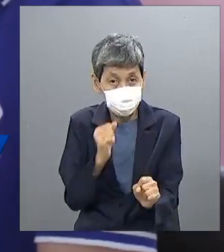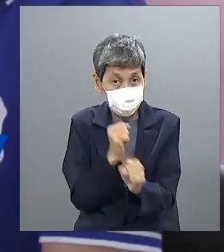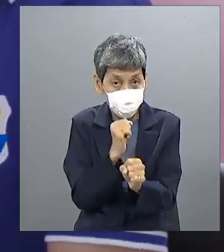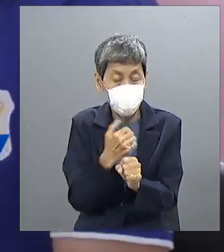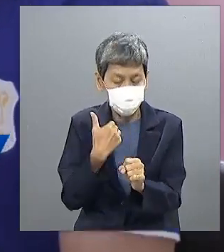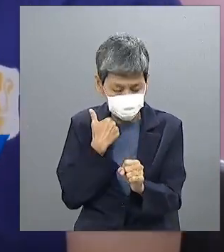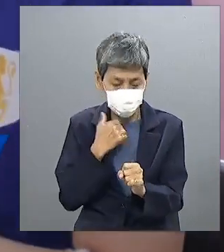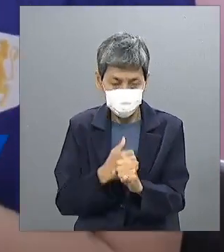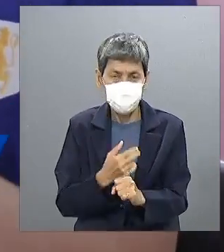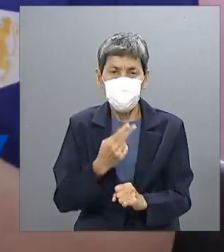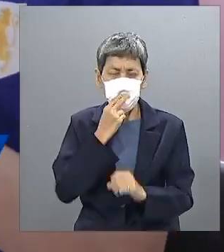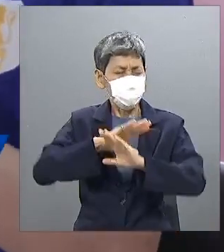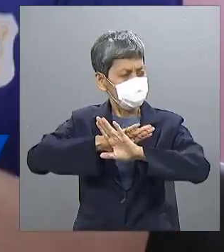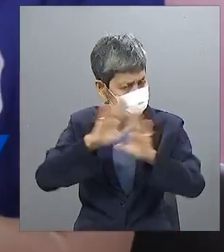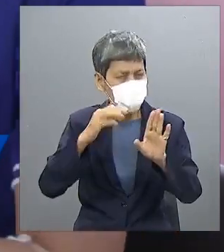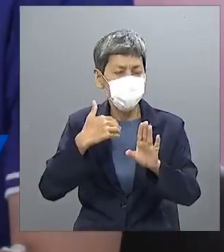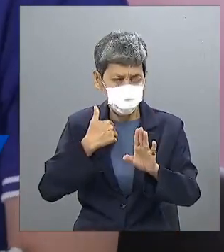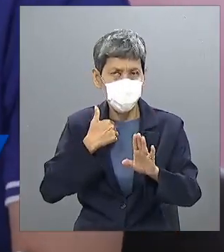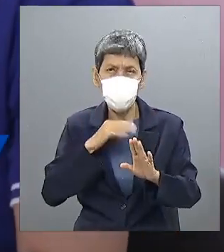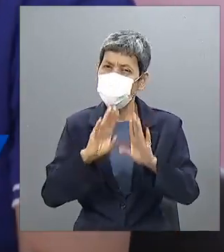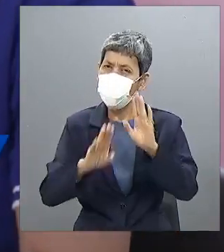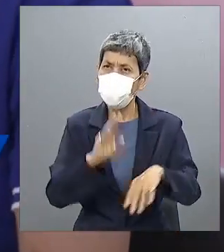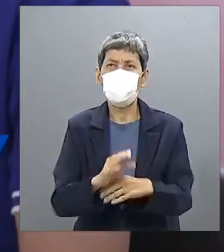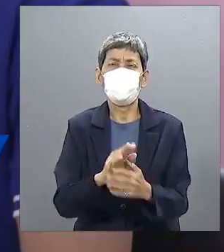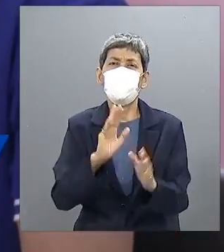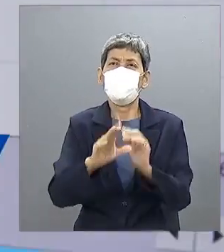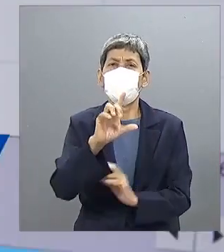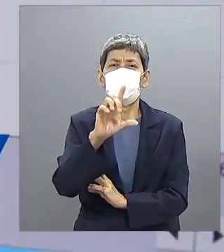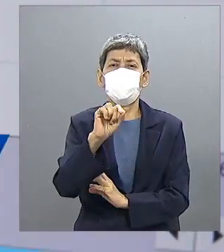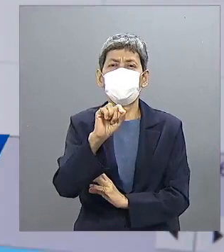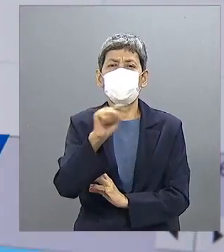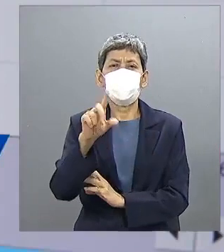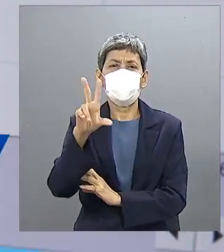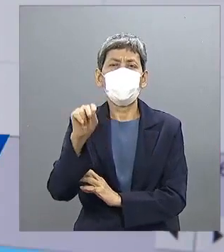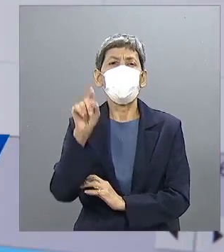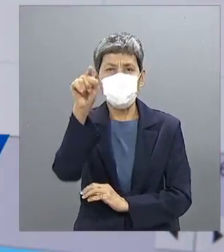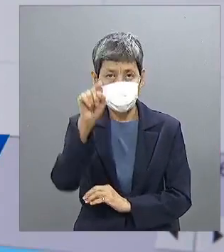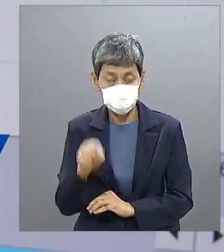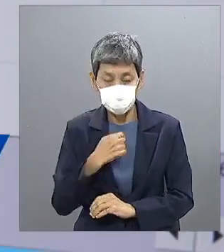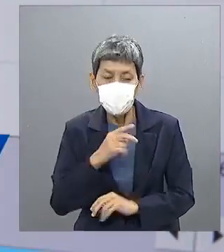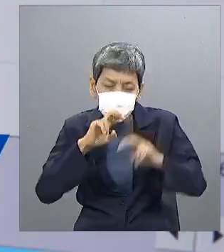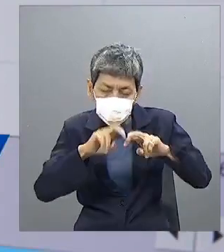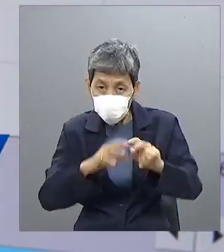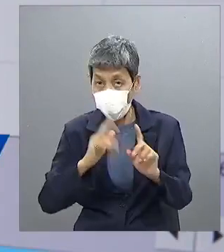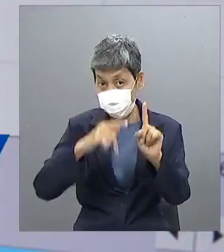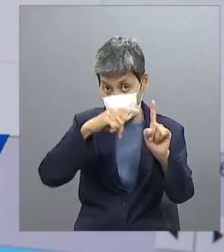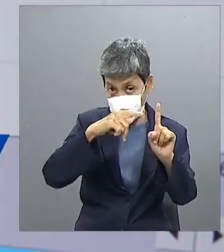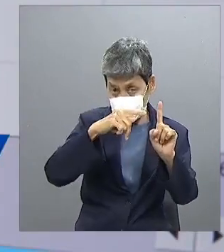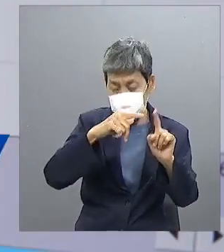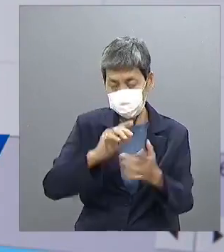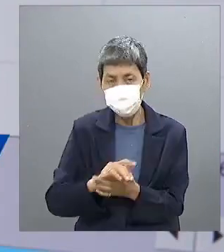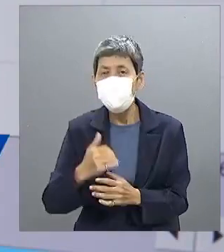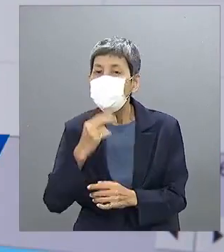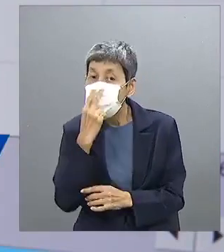ใจเลิกบุหรี่ความหมายถึง 2620 30เปอร์เซ็นต์เลยนะครับจากที่สำรวจประมาณพันกว่าคนนะครับเพราะว่าในช่วงสถานการณ์